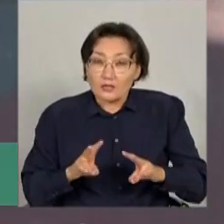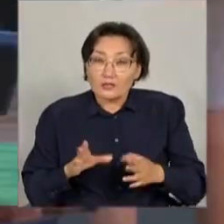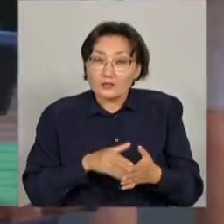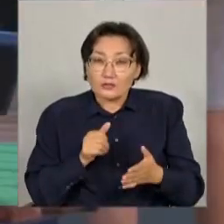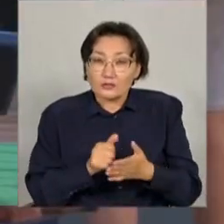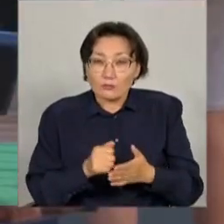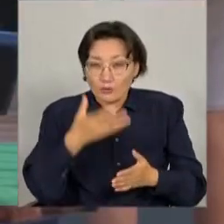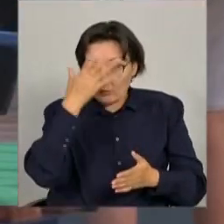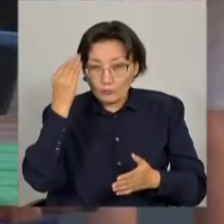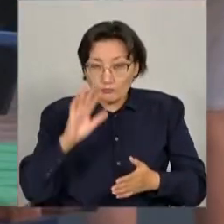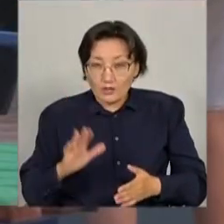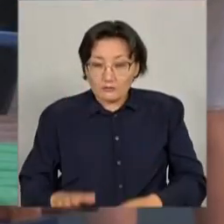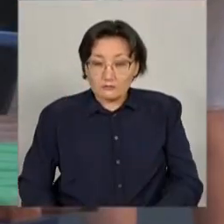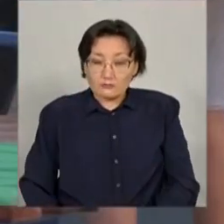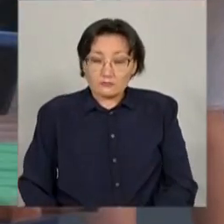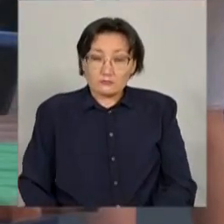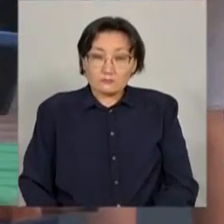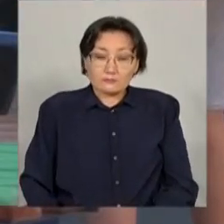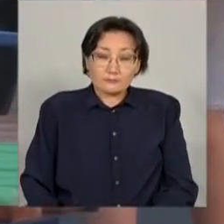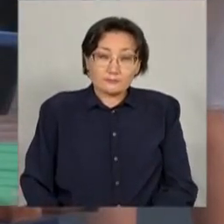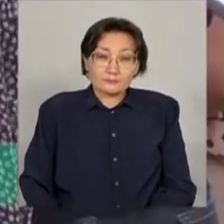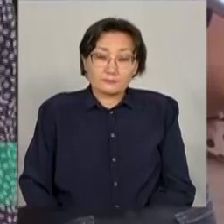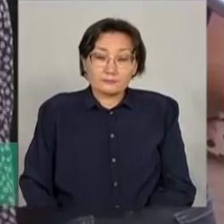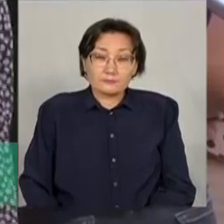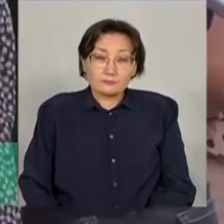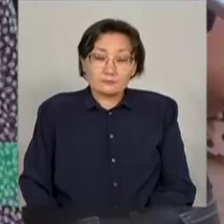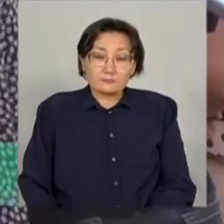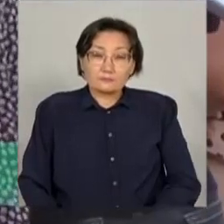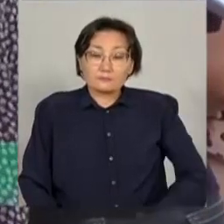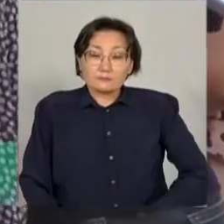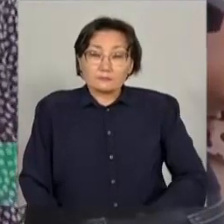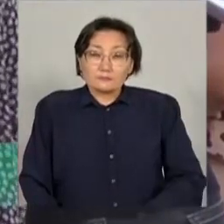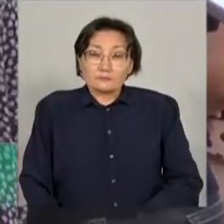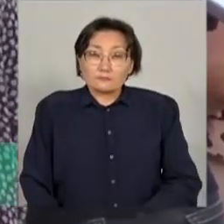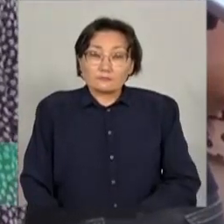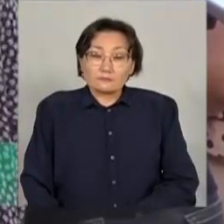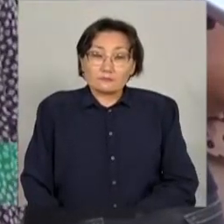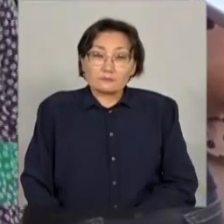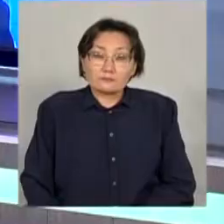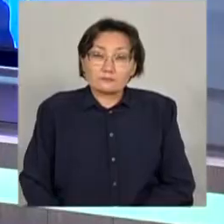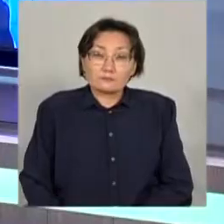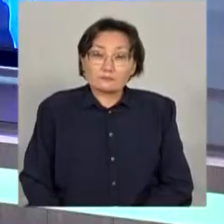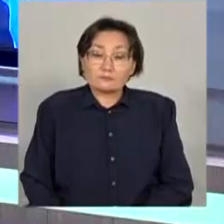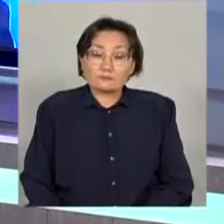ұмытылмаған. Өмір Серікбекұлы, Нұрлан Өтегенов, Ринат Өтеев, Алматы телеарнасы, Астана.